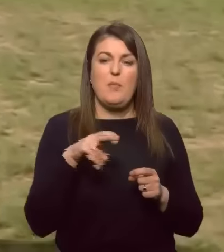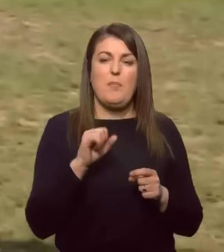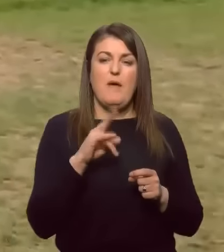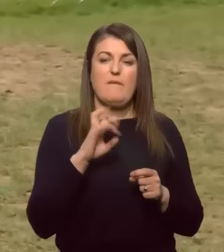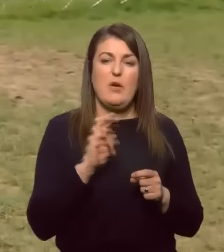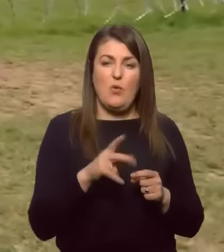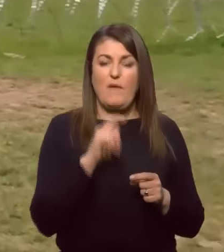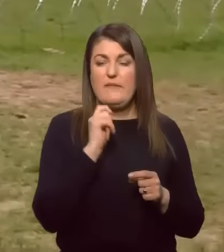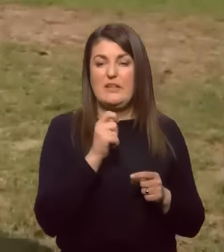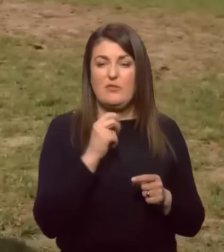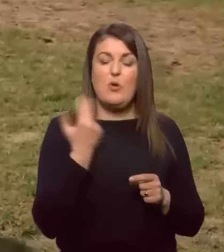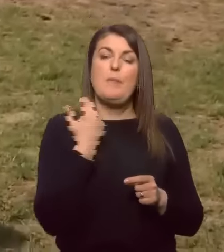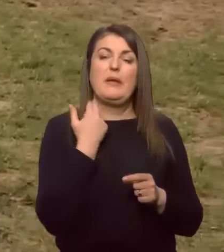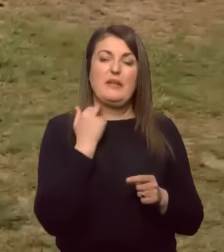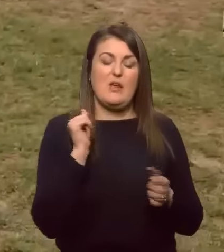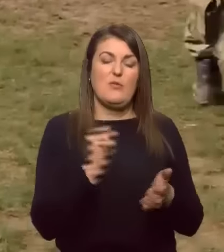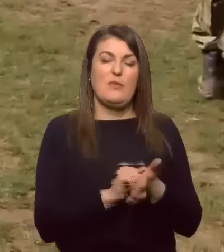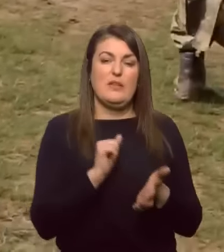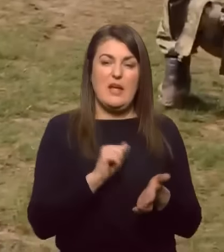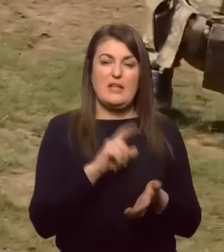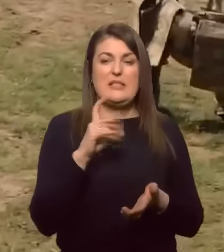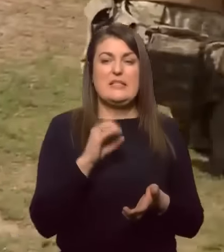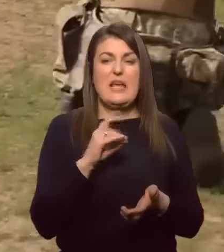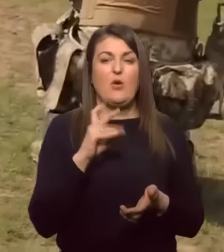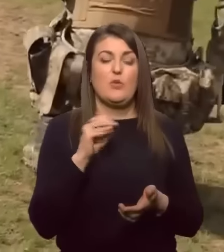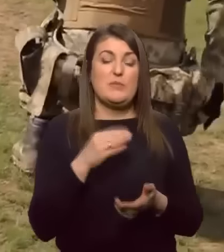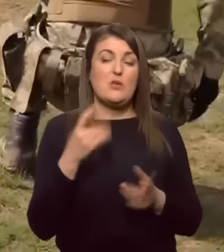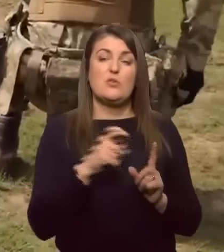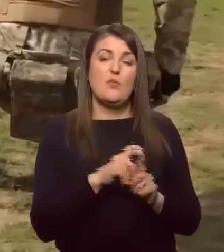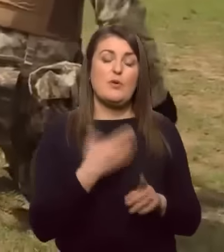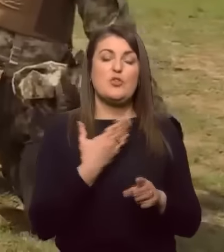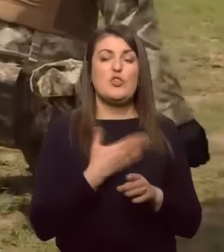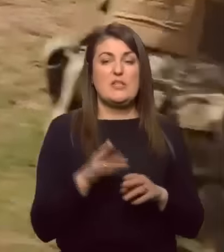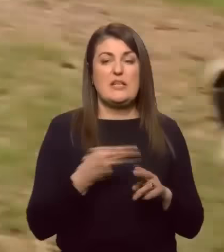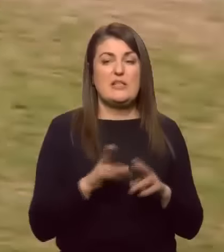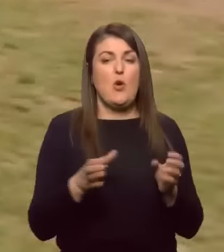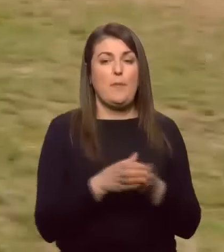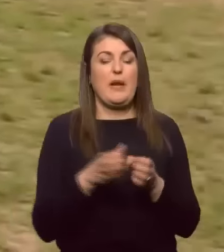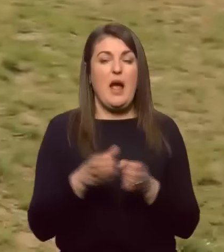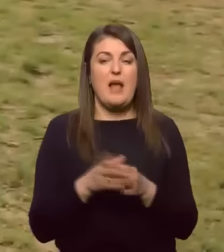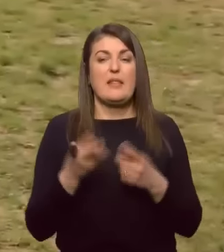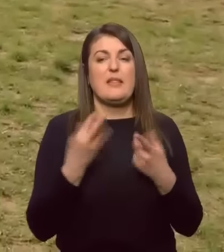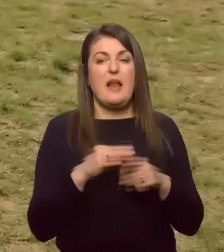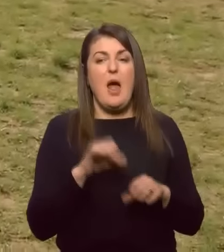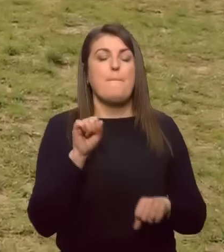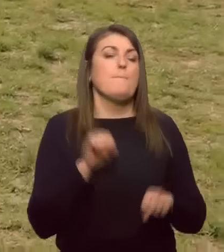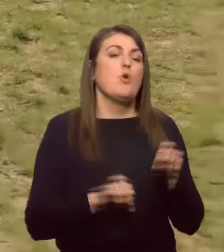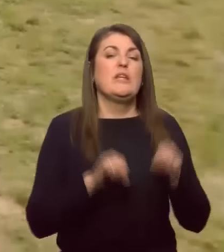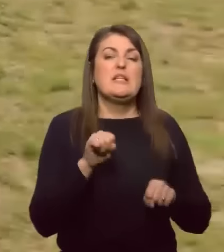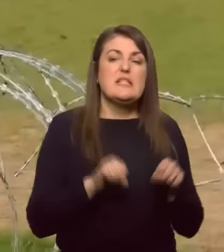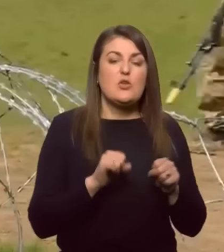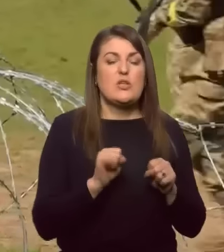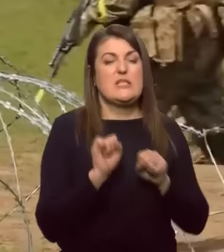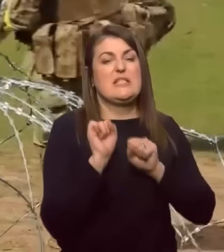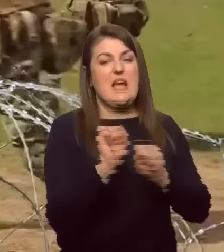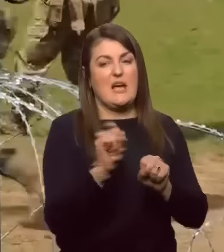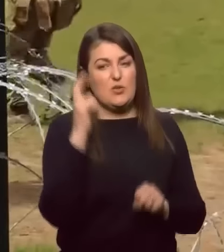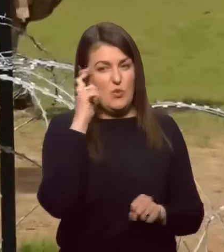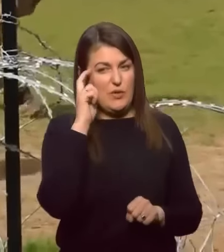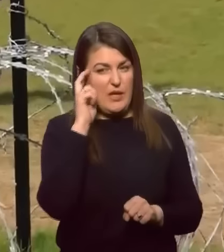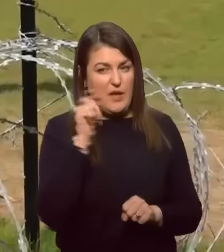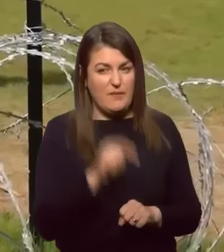Павлюк у інтерв'ю британському виданню The Economist. За його словами, частина з цих бригад для потенційного захисту